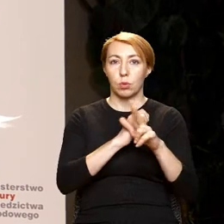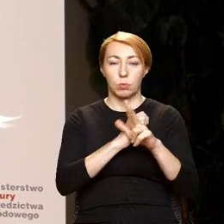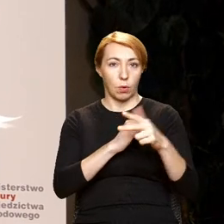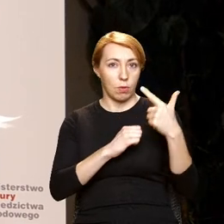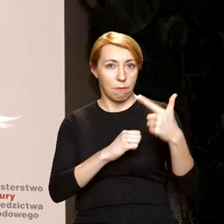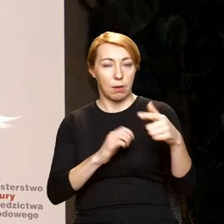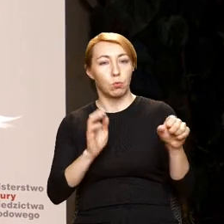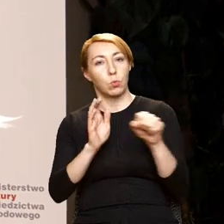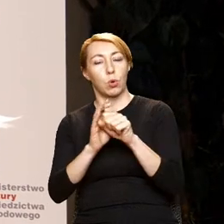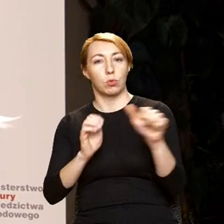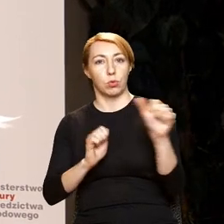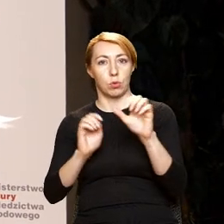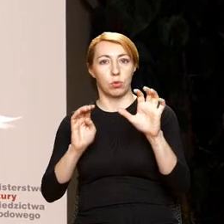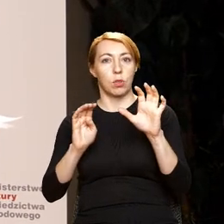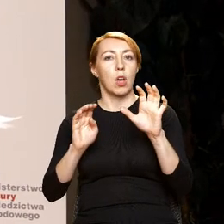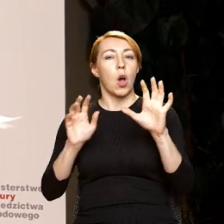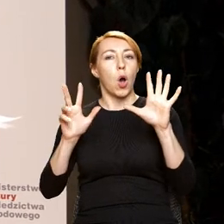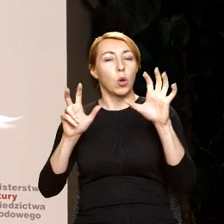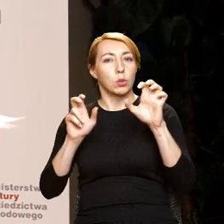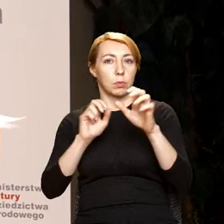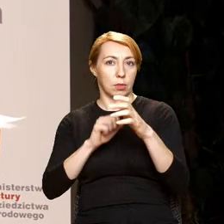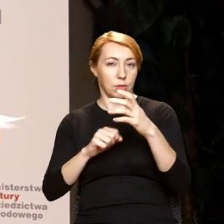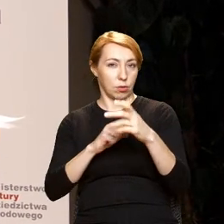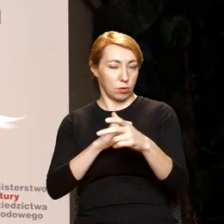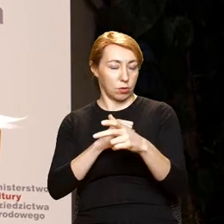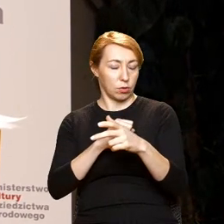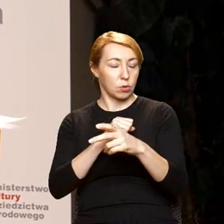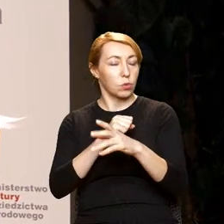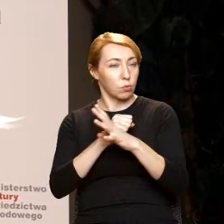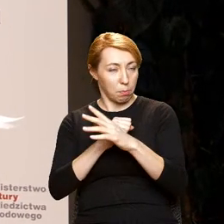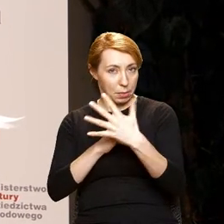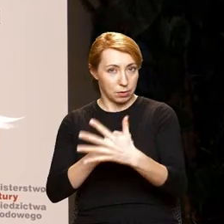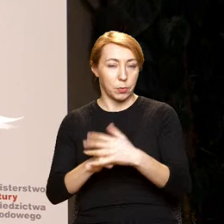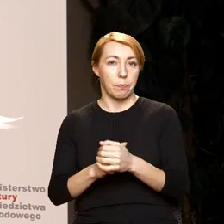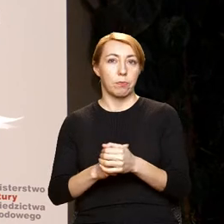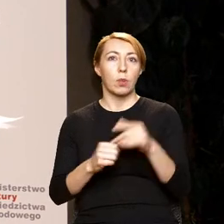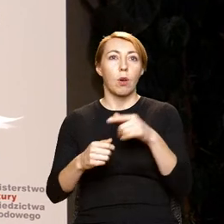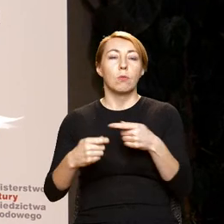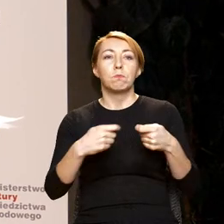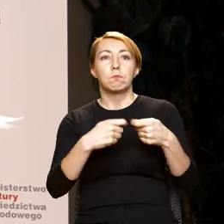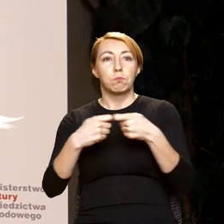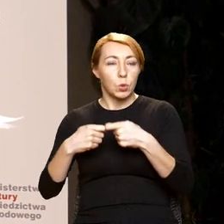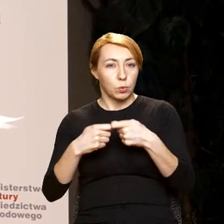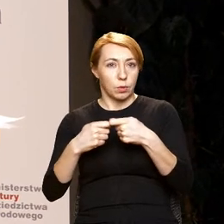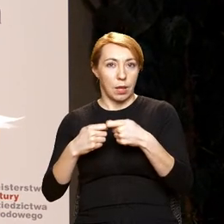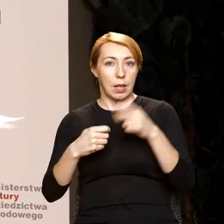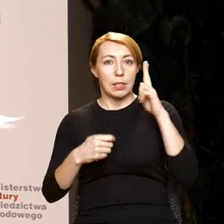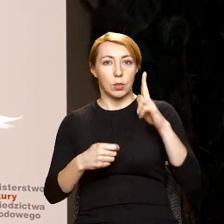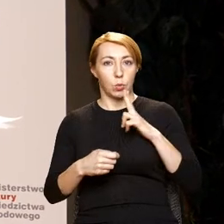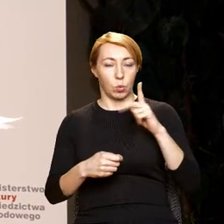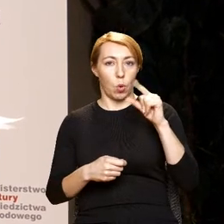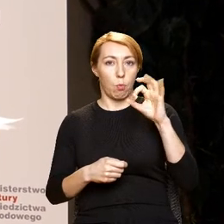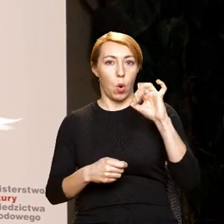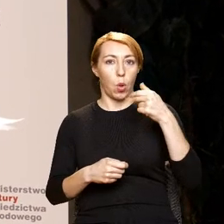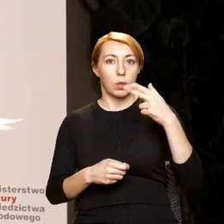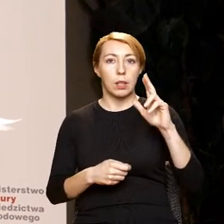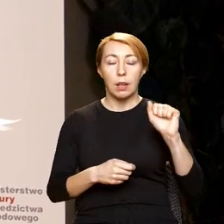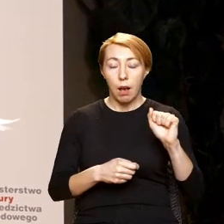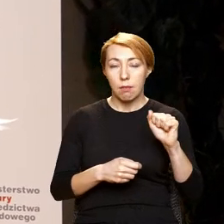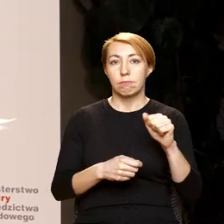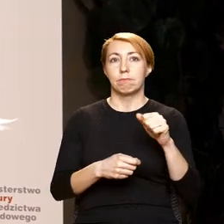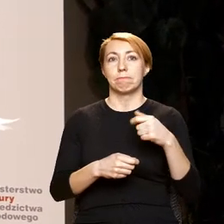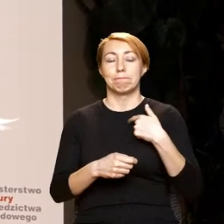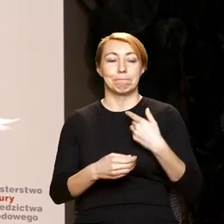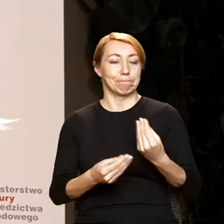1882-1885. To wydarzenie jest współorganizowane z Instytutem Polonika, także mamy ogromną przyjemność mieć tak